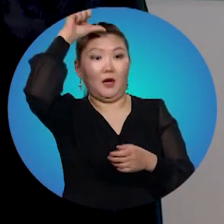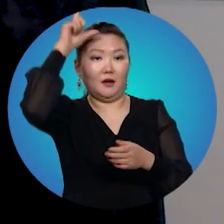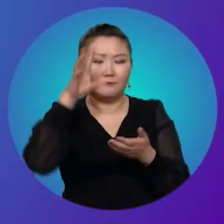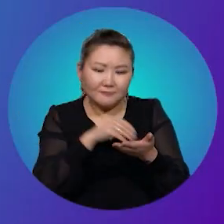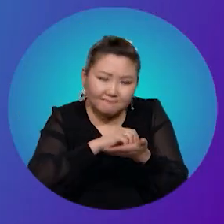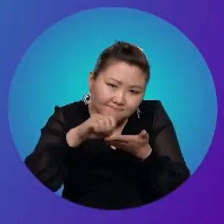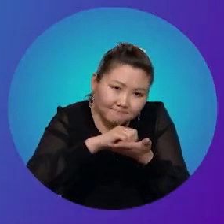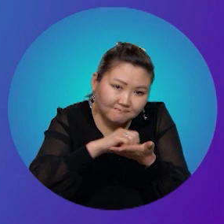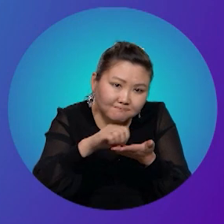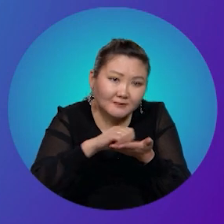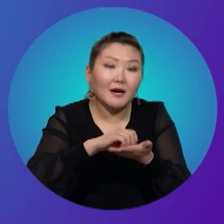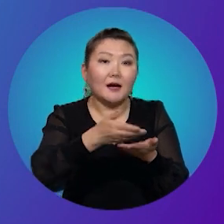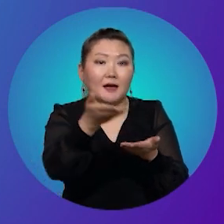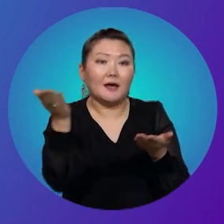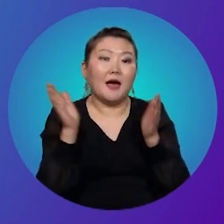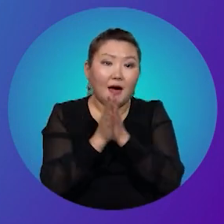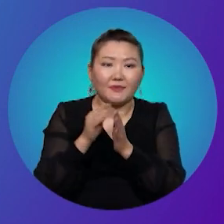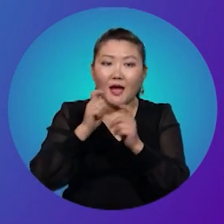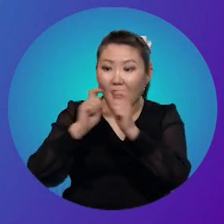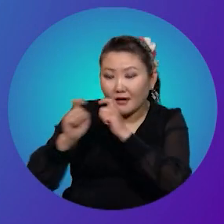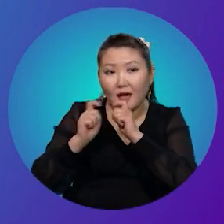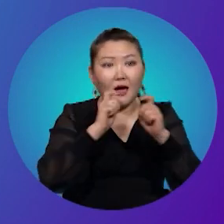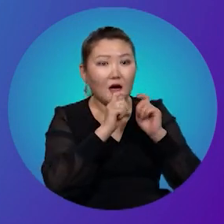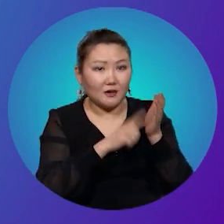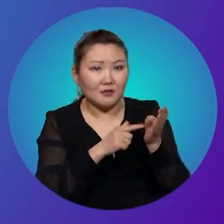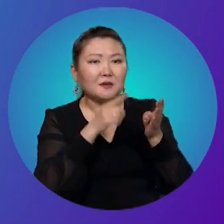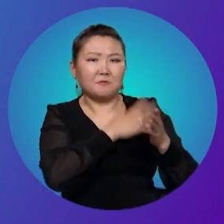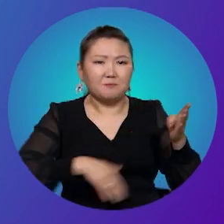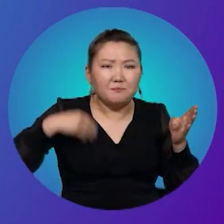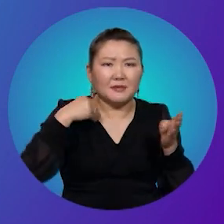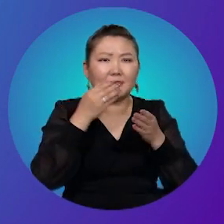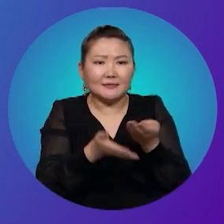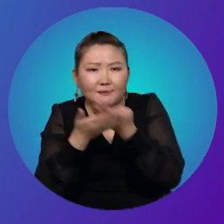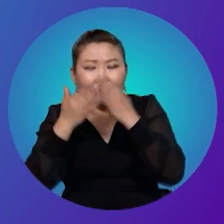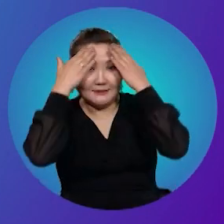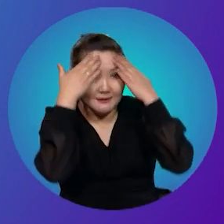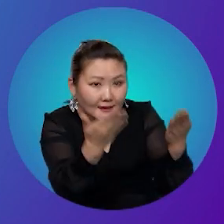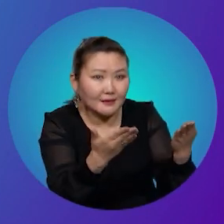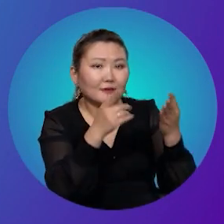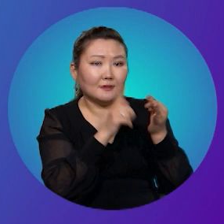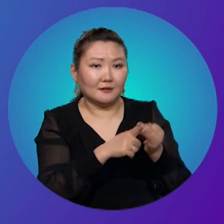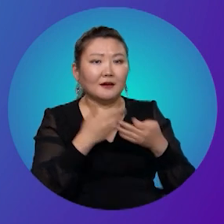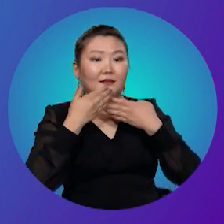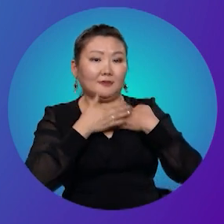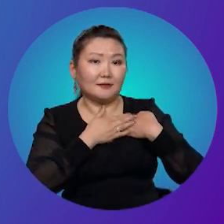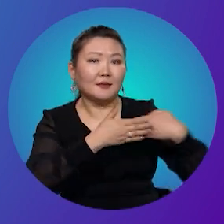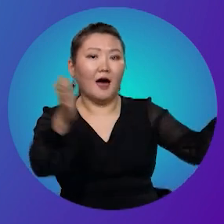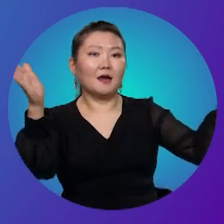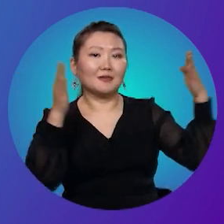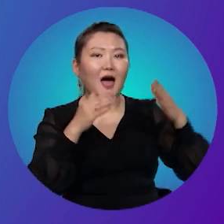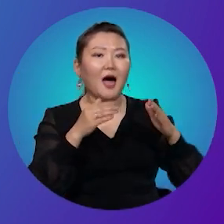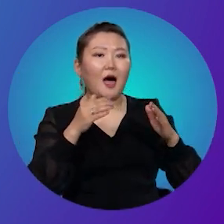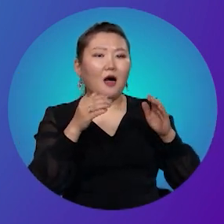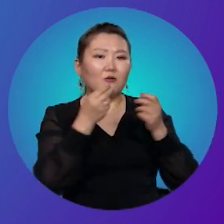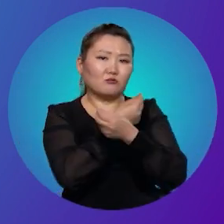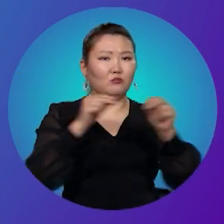хүүхдүүдээ. За, хамтдаа харилцаа чухал юм байна. Бие биеэн дэмжин талархтдаг байх хэрэгтэй юм байна. Нээлттэй уян хатан харилцааны